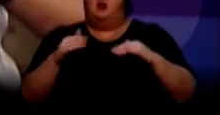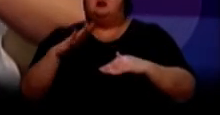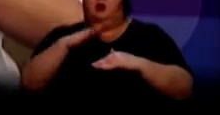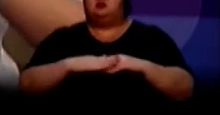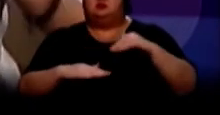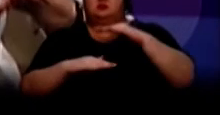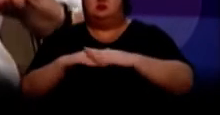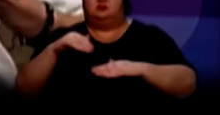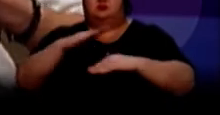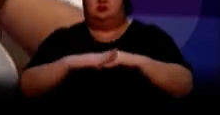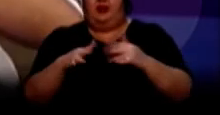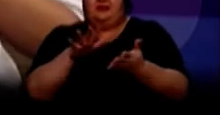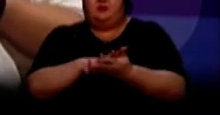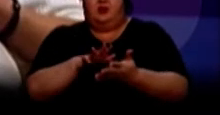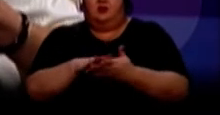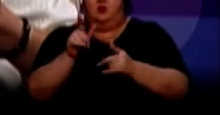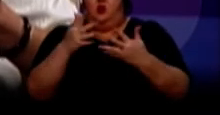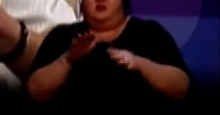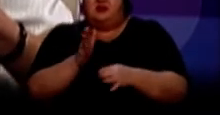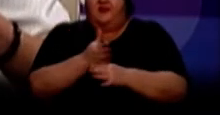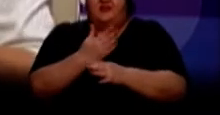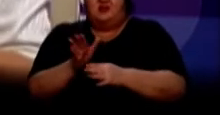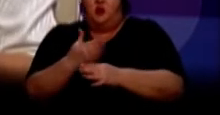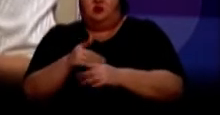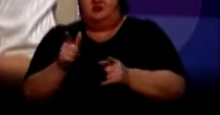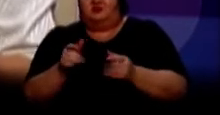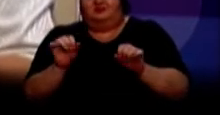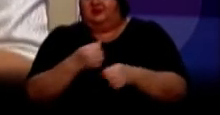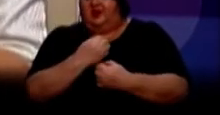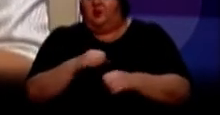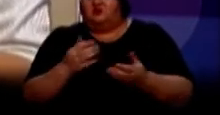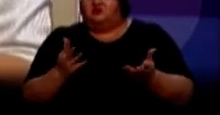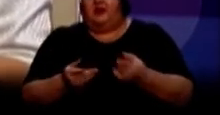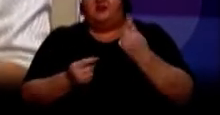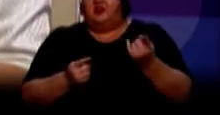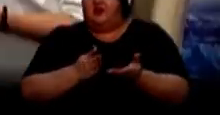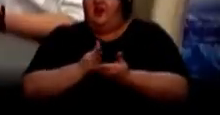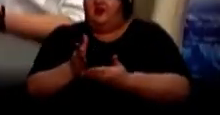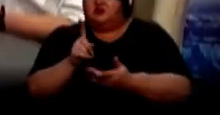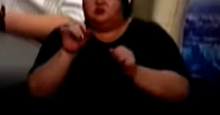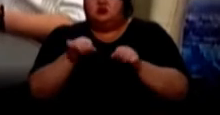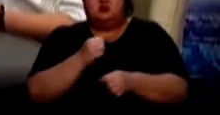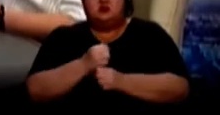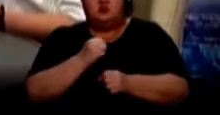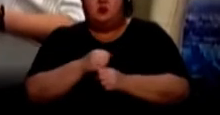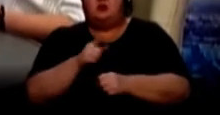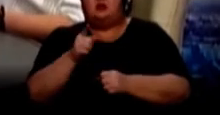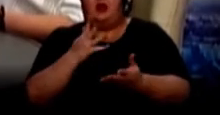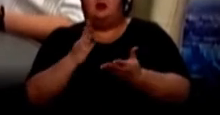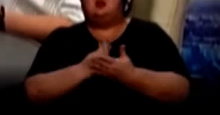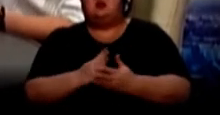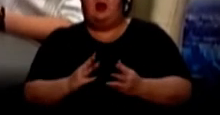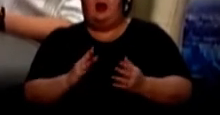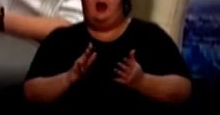сміття, уже його відсортувати неможливо. Єдиний варіант, що з ним можна зробити, це якщо є сміттєспалювальний